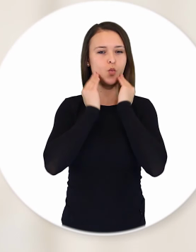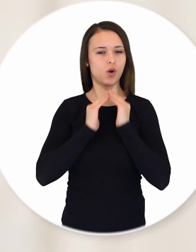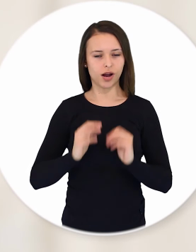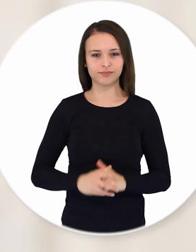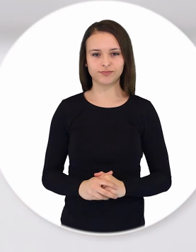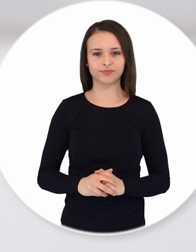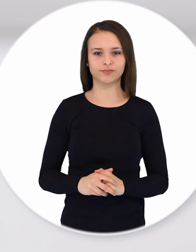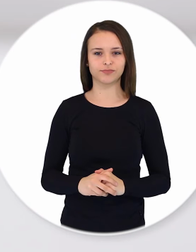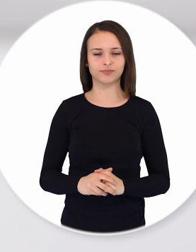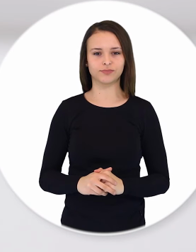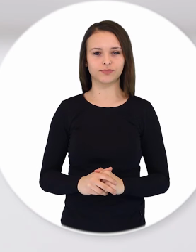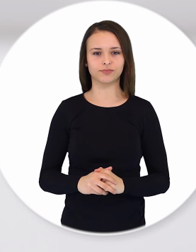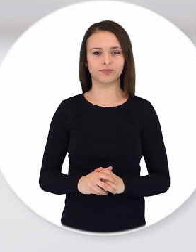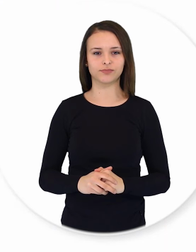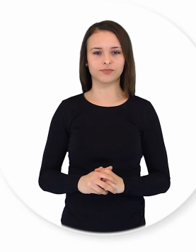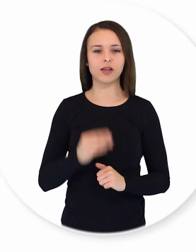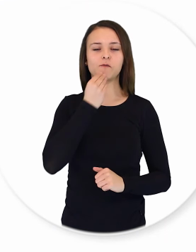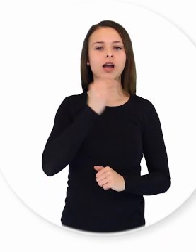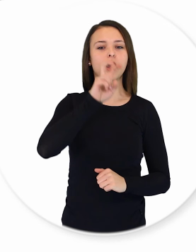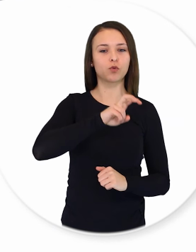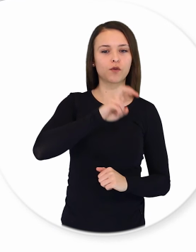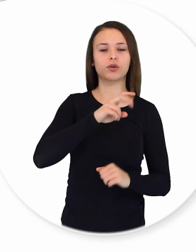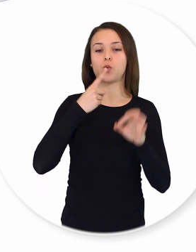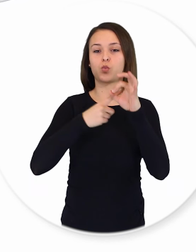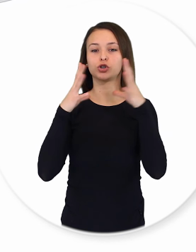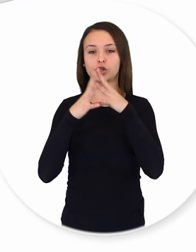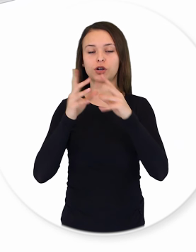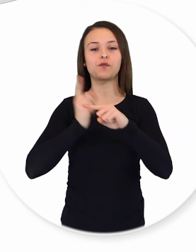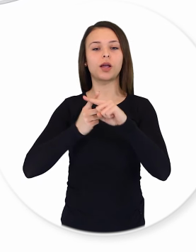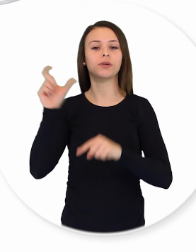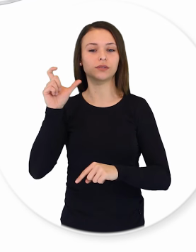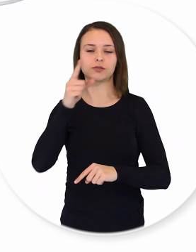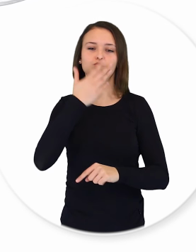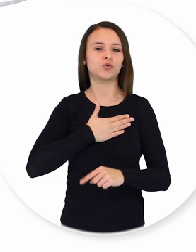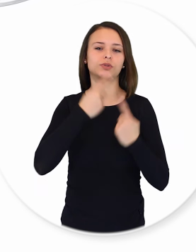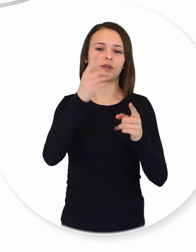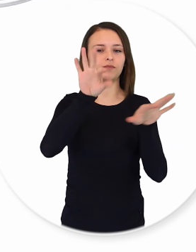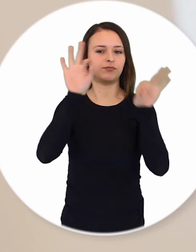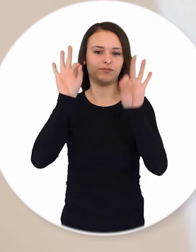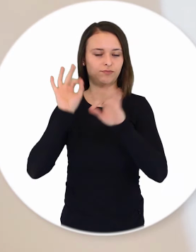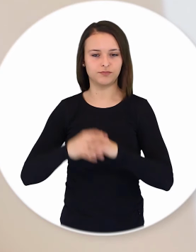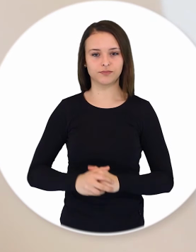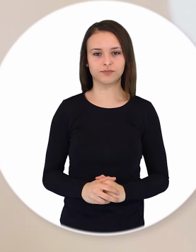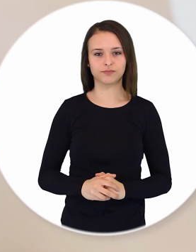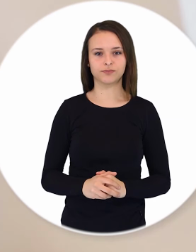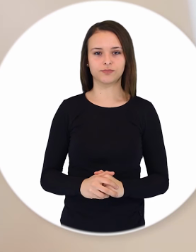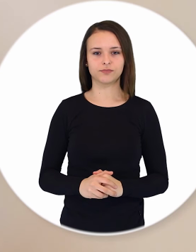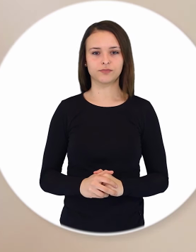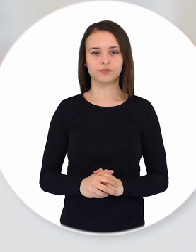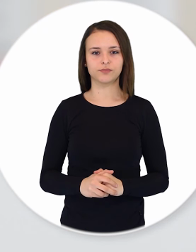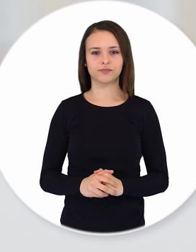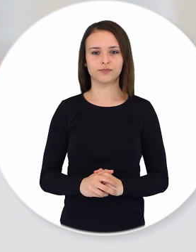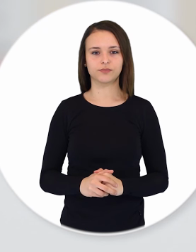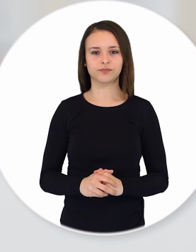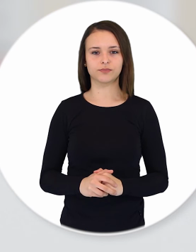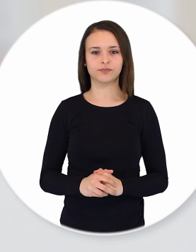wybierając najlepszy dla Ciebie preparat sferyczny. Kwas hialuronowy, koenzym Q10, witamina C. To Ty decydujesz, co jest